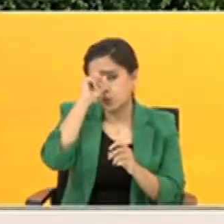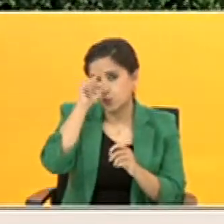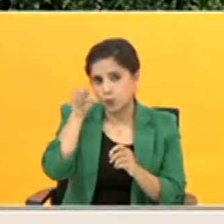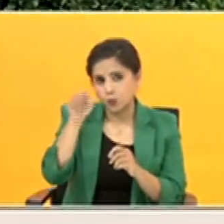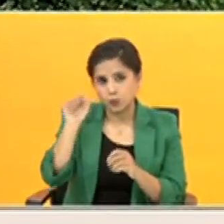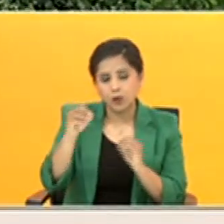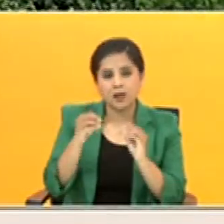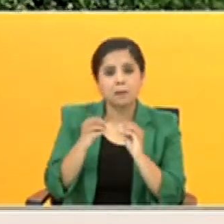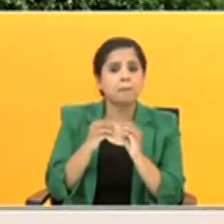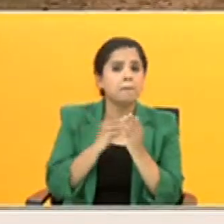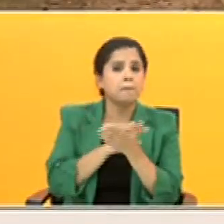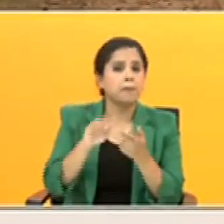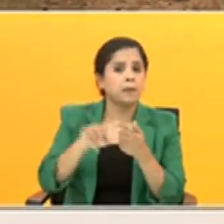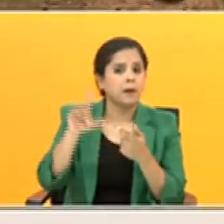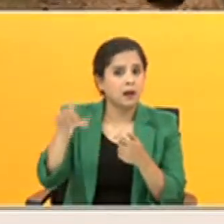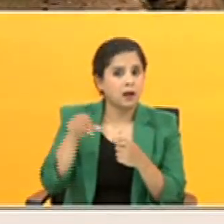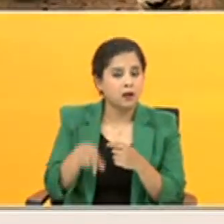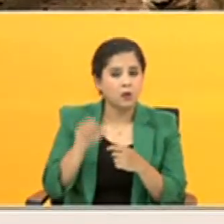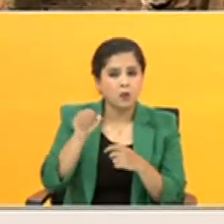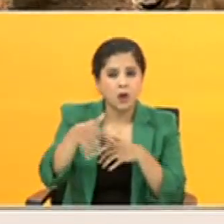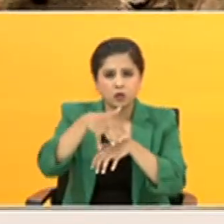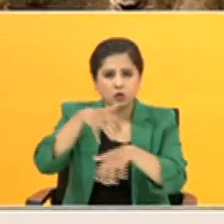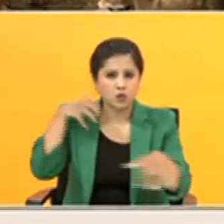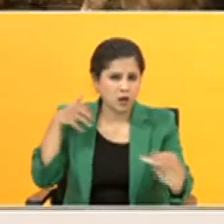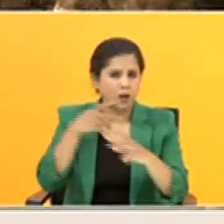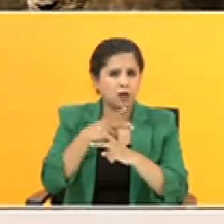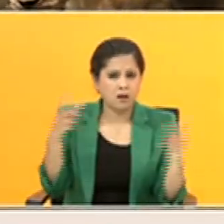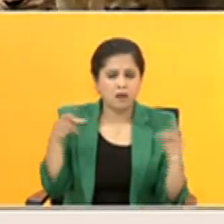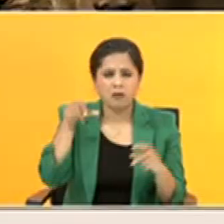में शेरों की आबादी